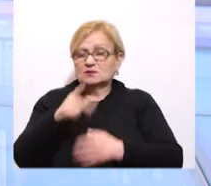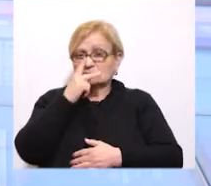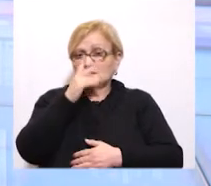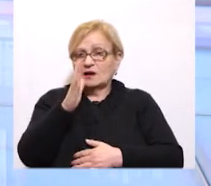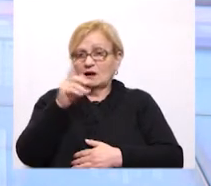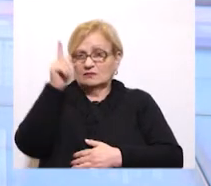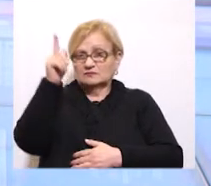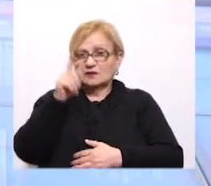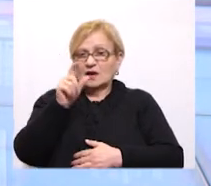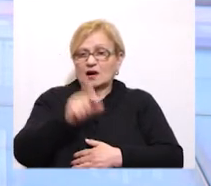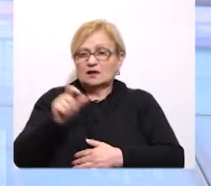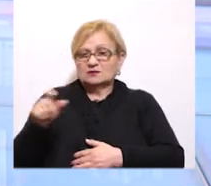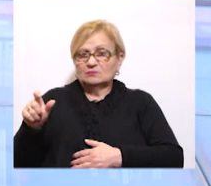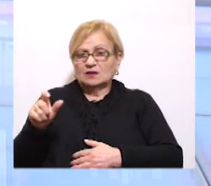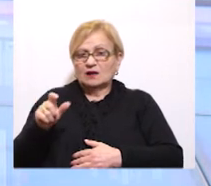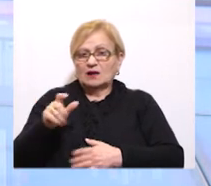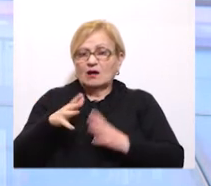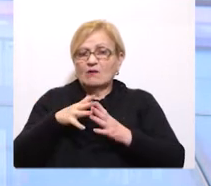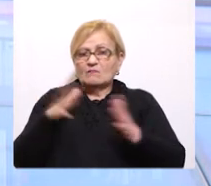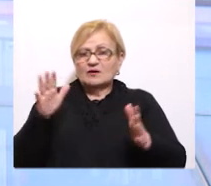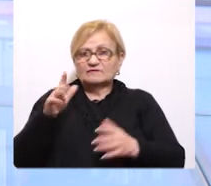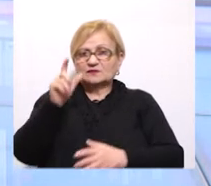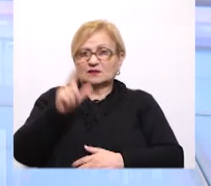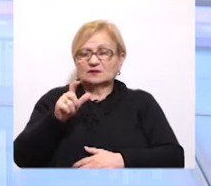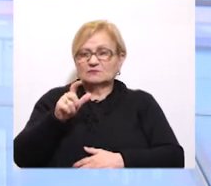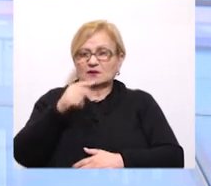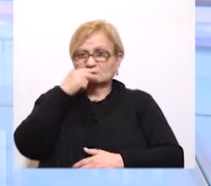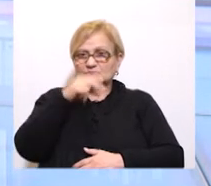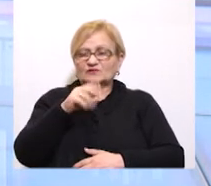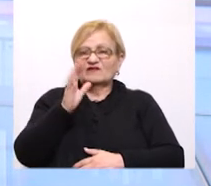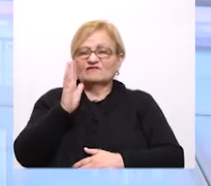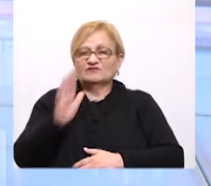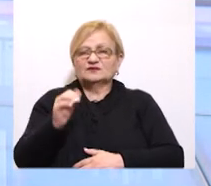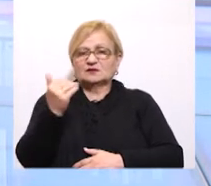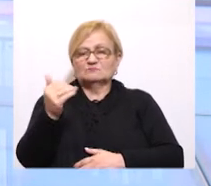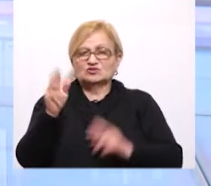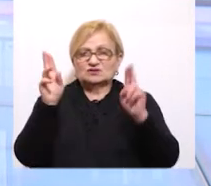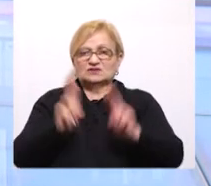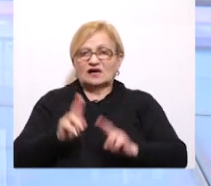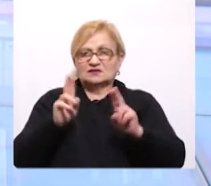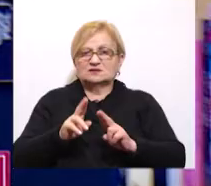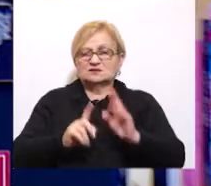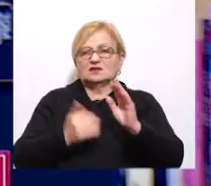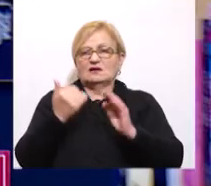ნახავთ, რომ ადამიანი ბევრად უფრო მაღლა დგას, ვიდრე მისი ტრადიცია და